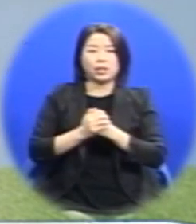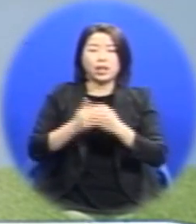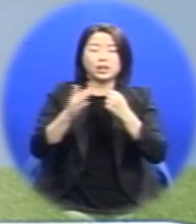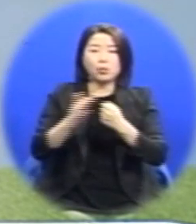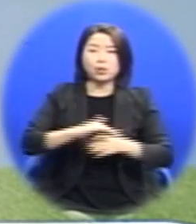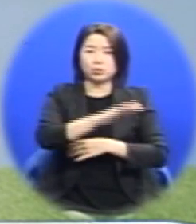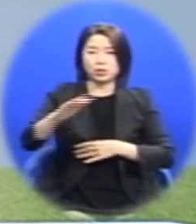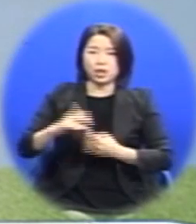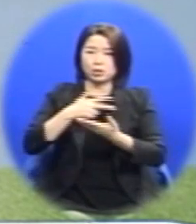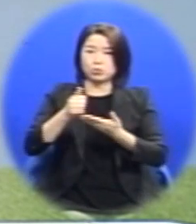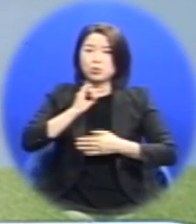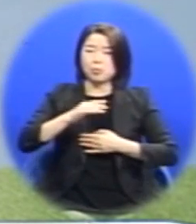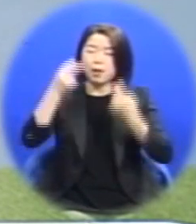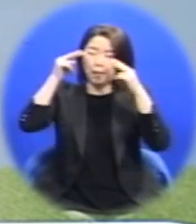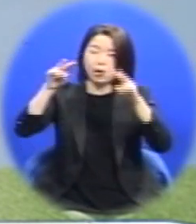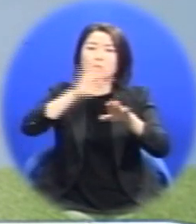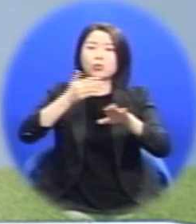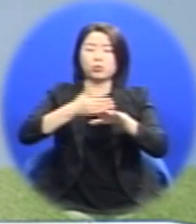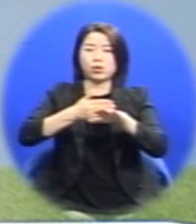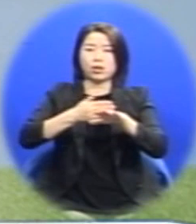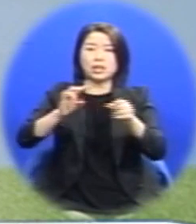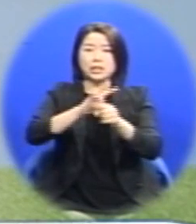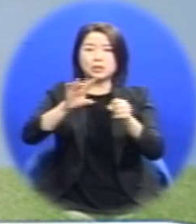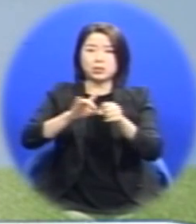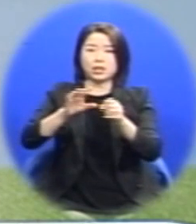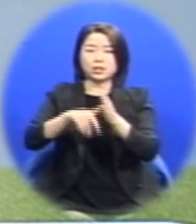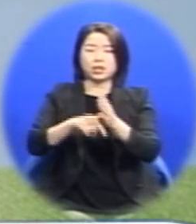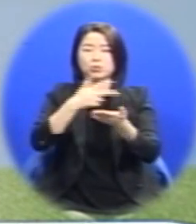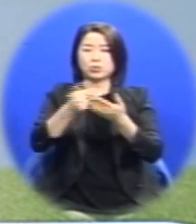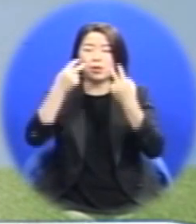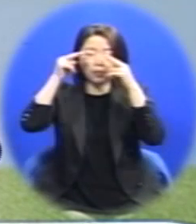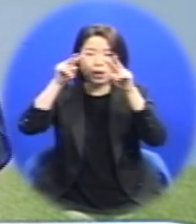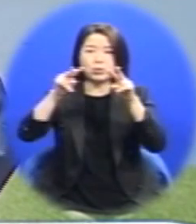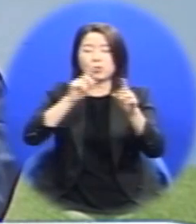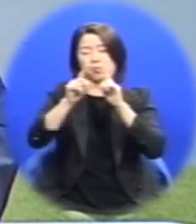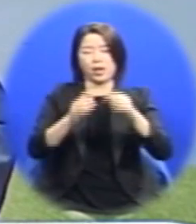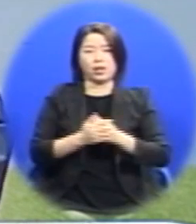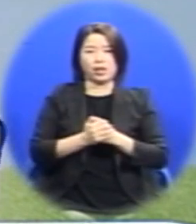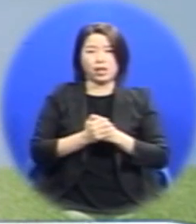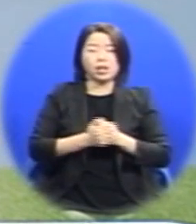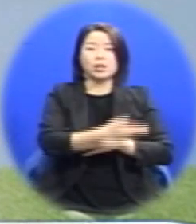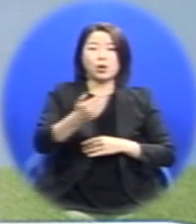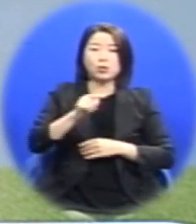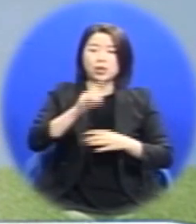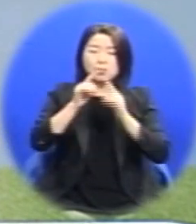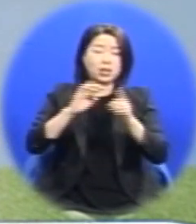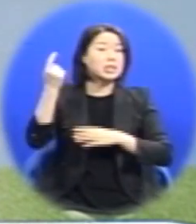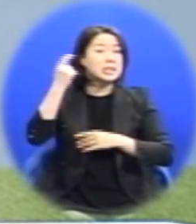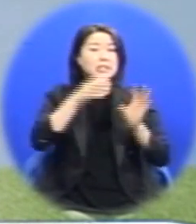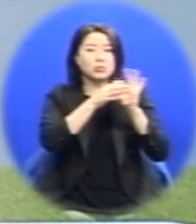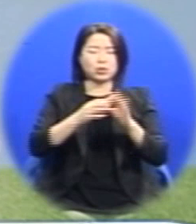그래서 우리가 주님만 바라보는 훈련, 24시간 예수님을 바라보자고 하는 거예요. 여러분, 이 말씀을